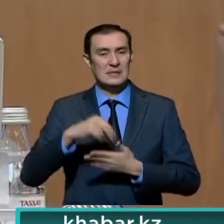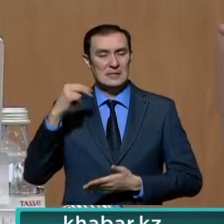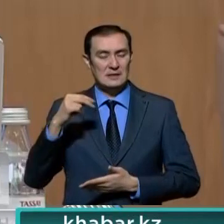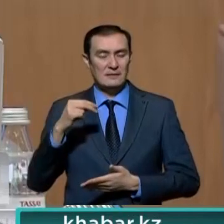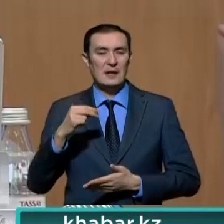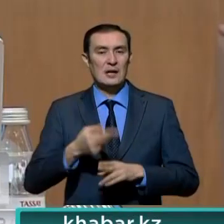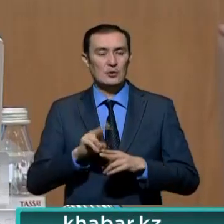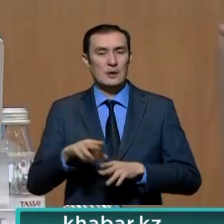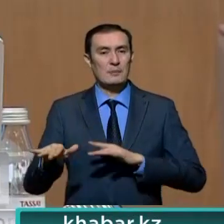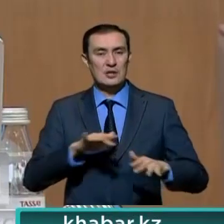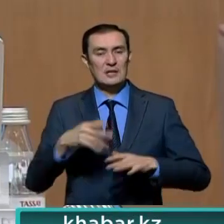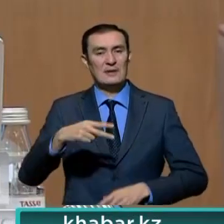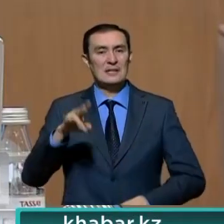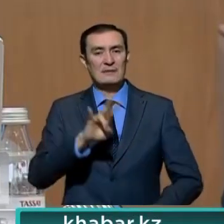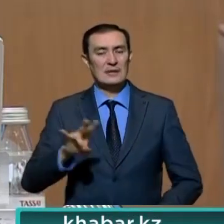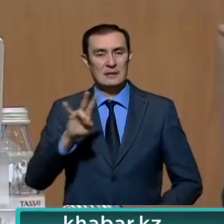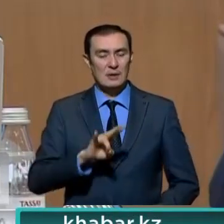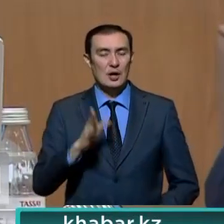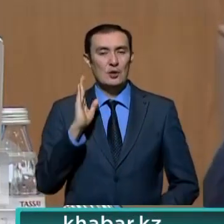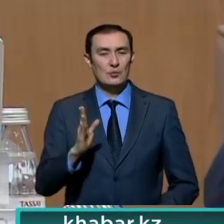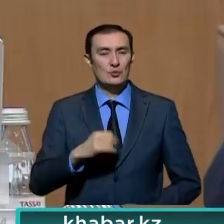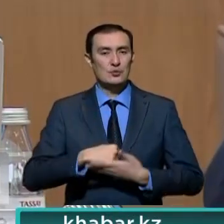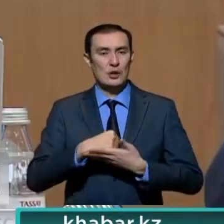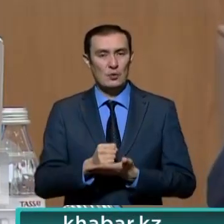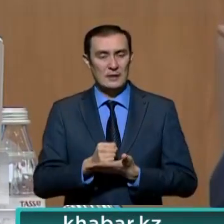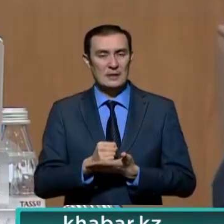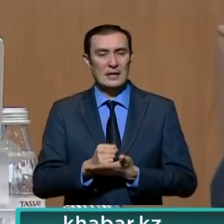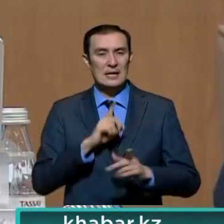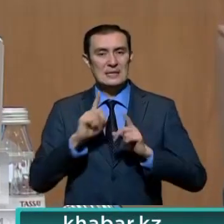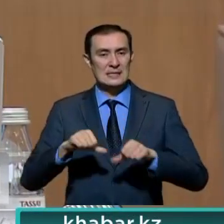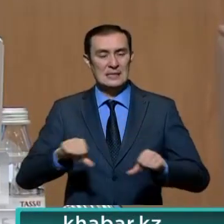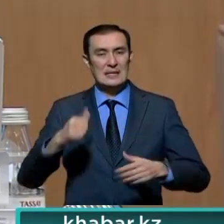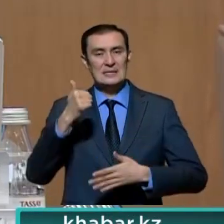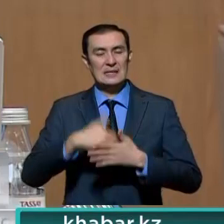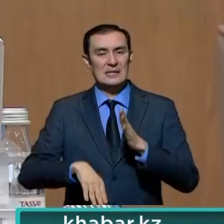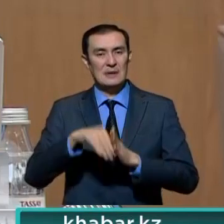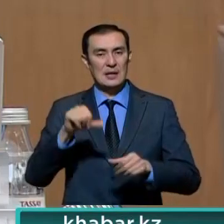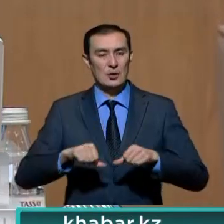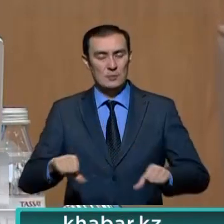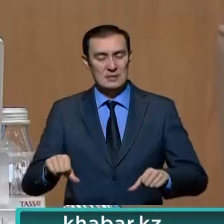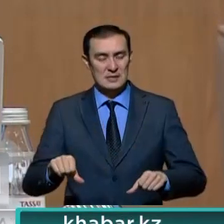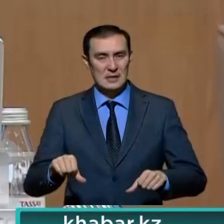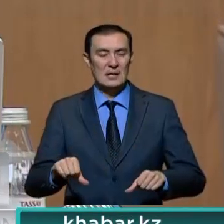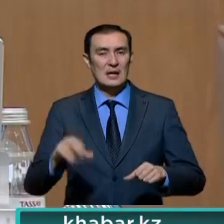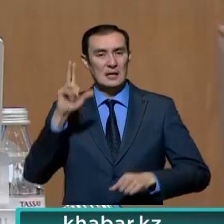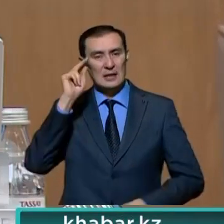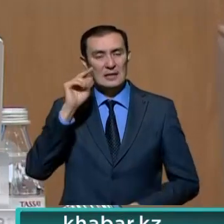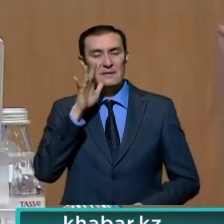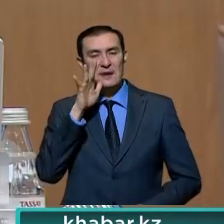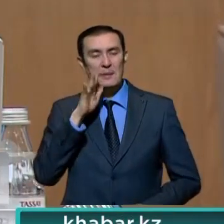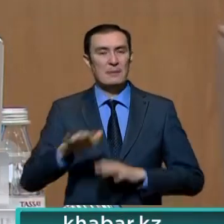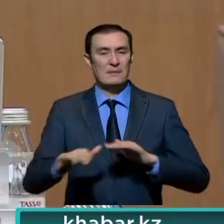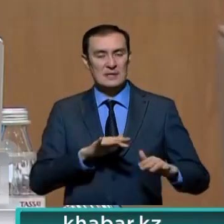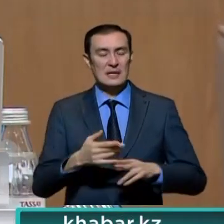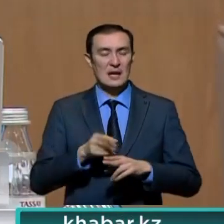состоявшихся 20 ноября текущего года, будут установлены на заседании Центральной избирательной комиссии, дата и время